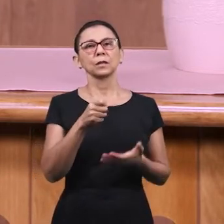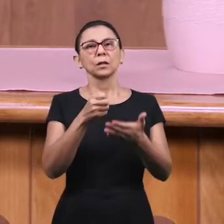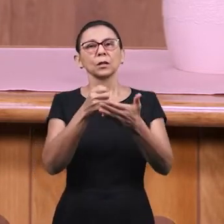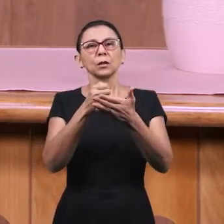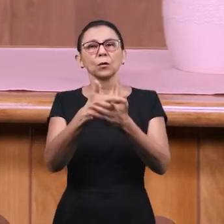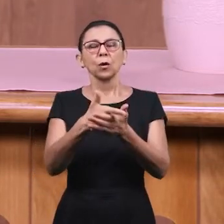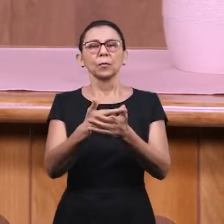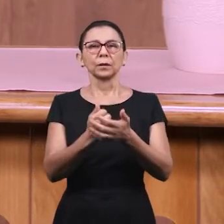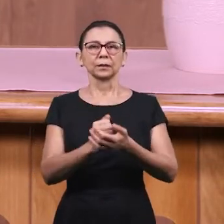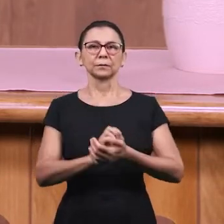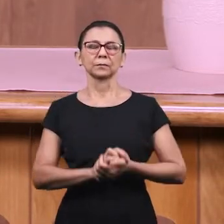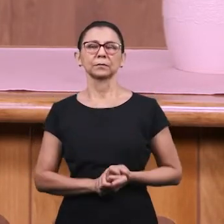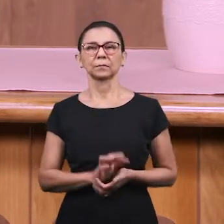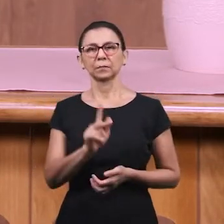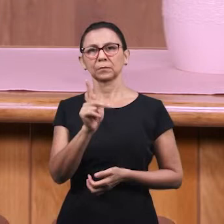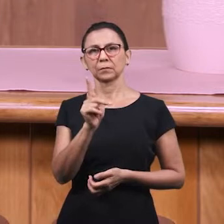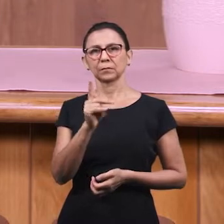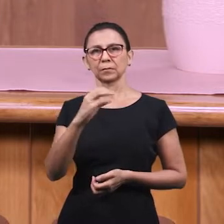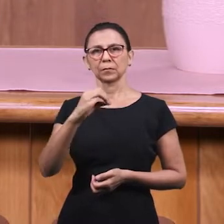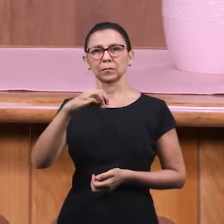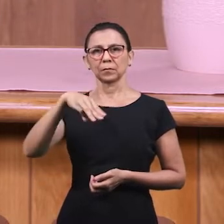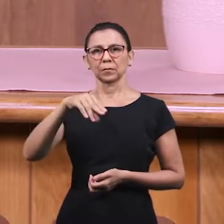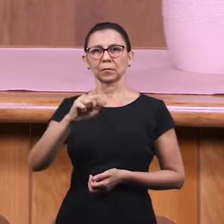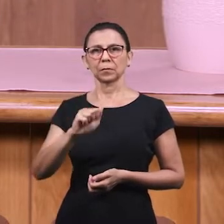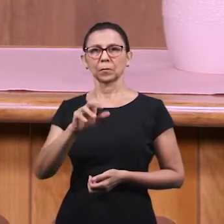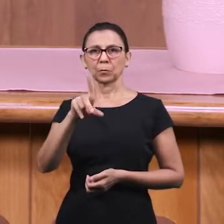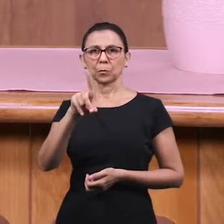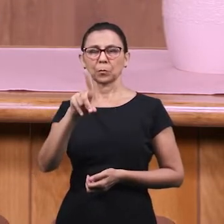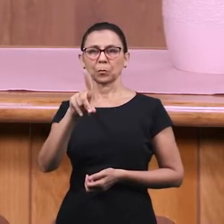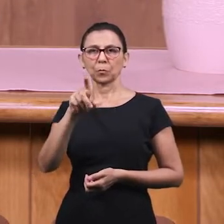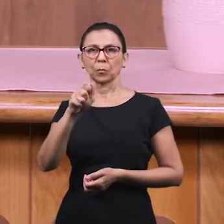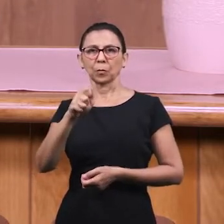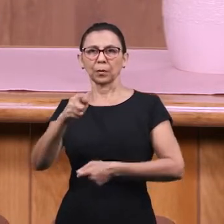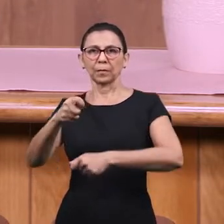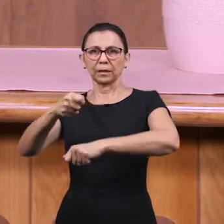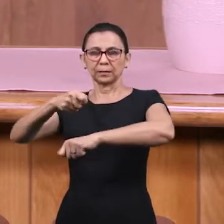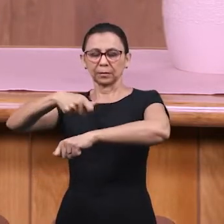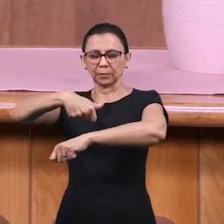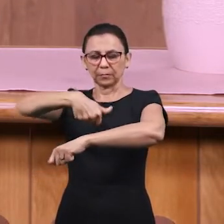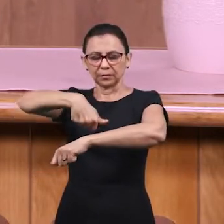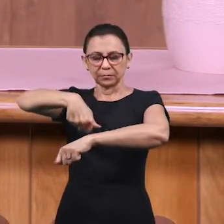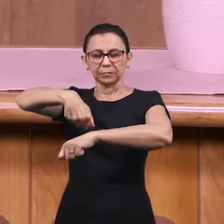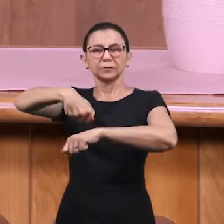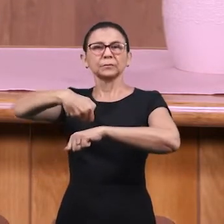покупаешь мазь какую-то, крем какой-то, да,